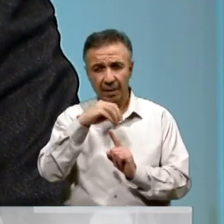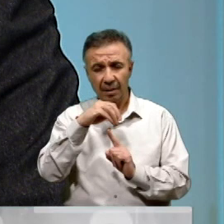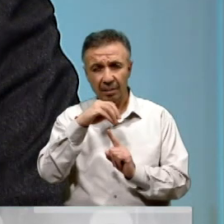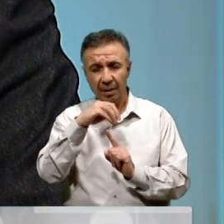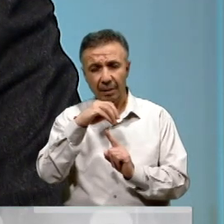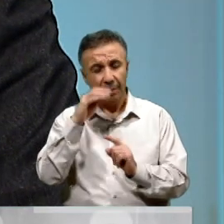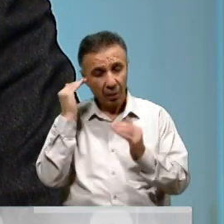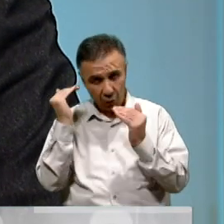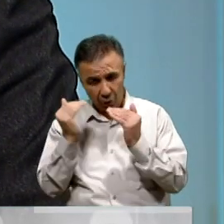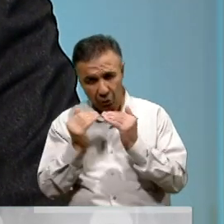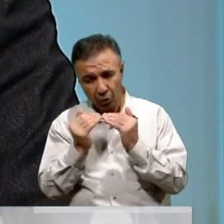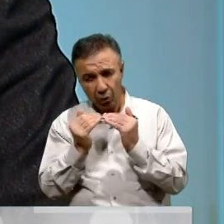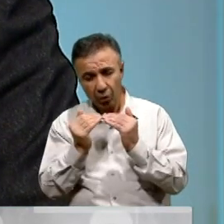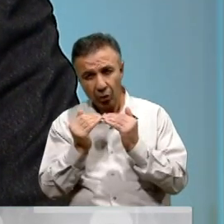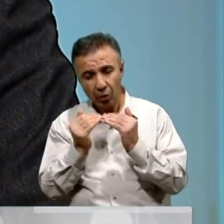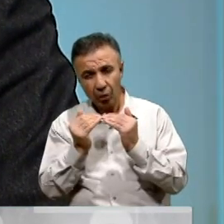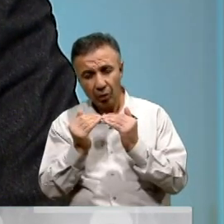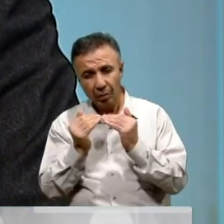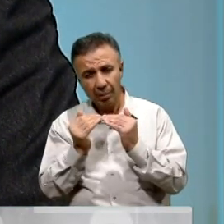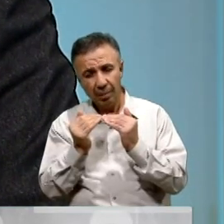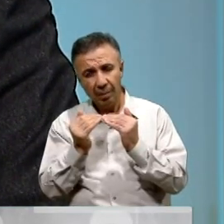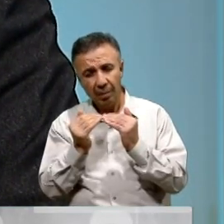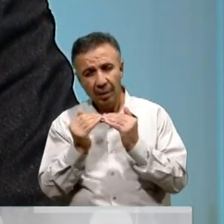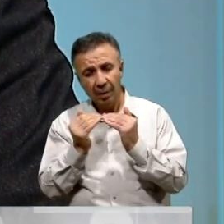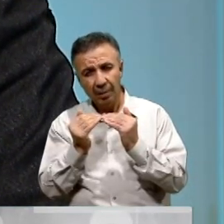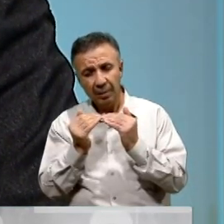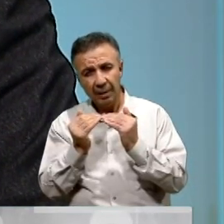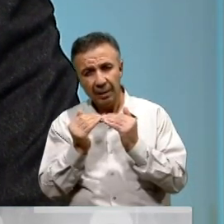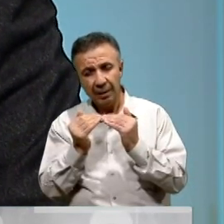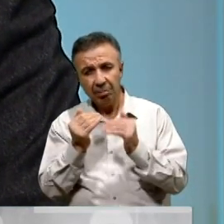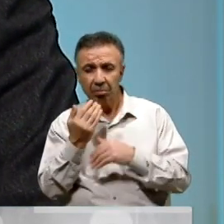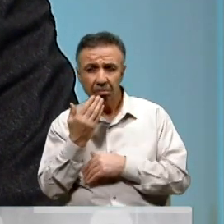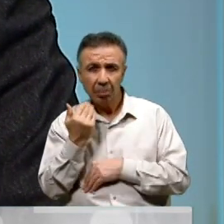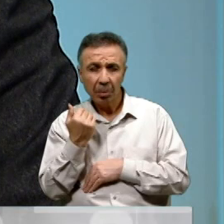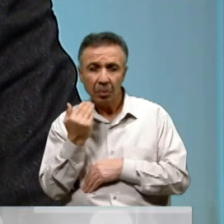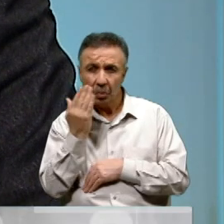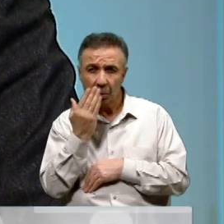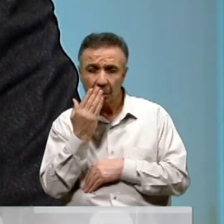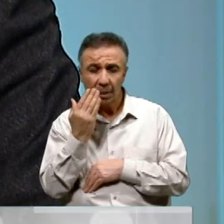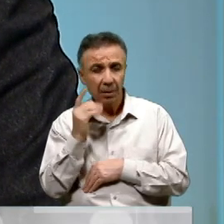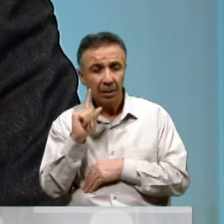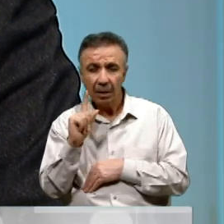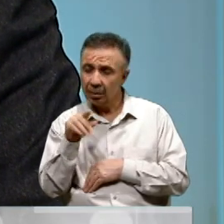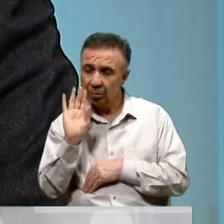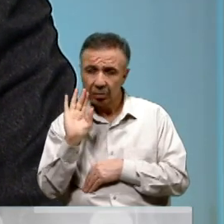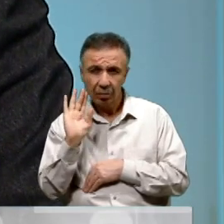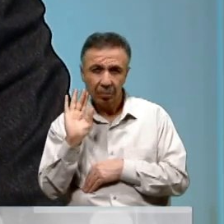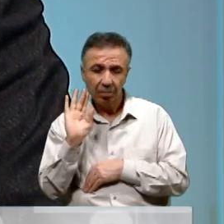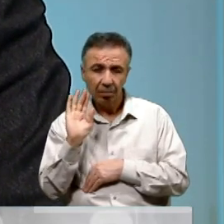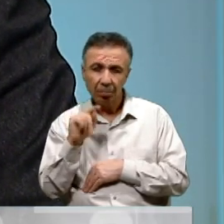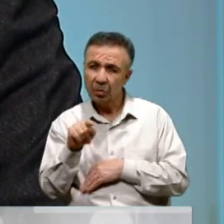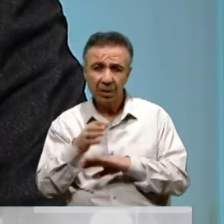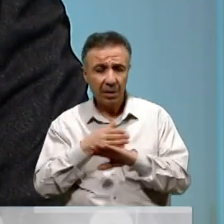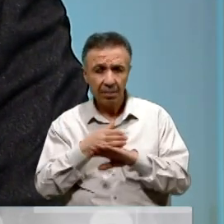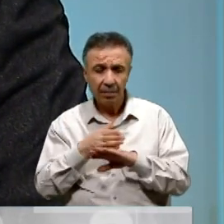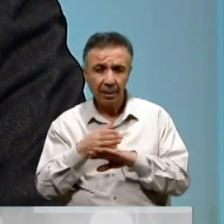yetişmiştir. Hı hı. Ve kıraat onun üzerinden de zaten yoktu. Hani okuması gerekmiyordu. Zaten. Ondan dolayı